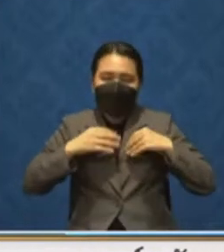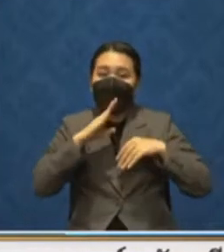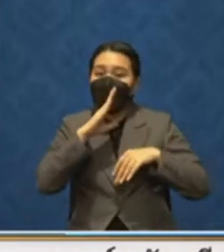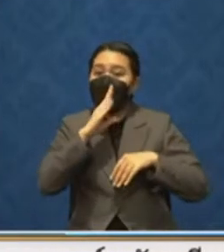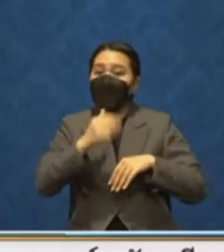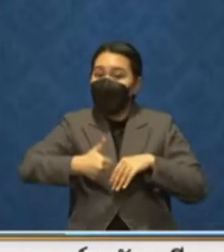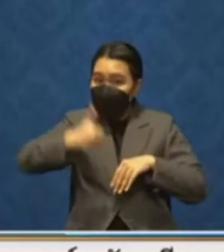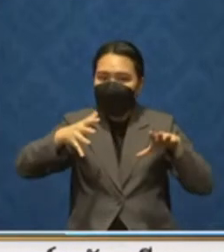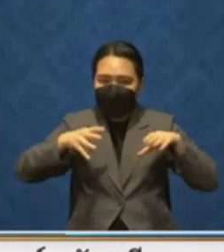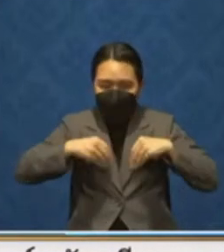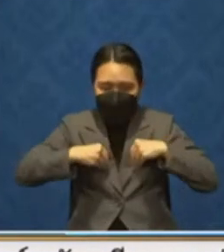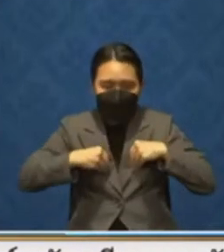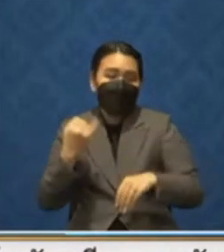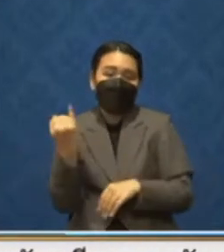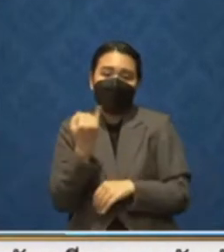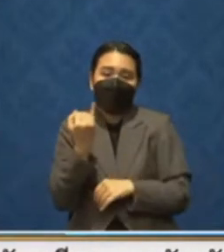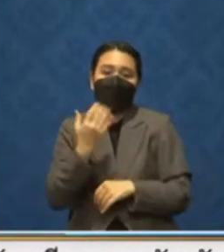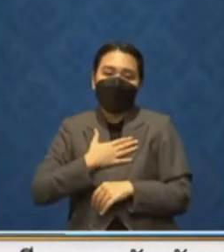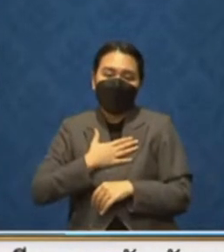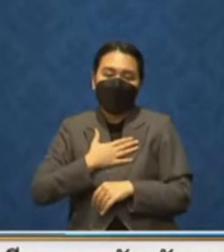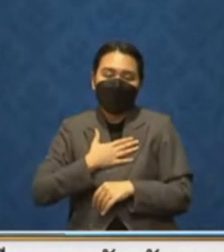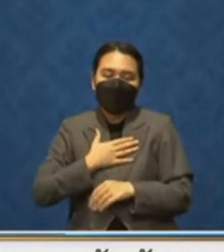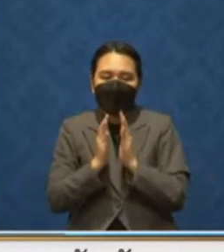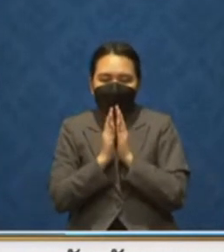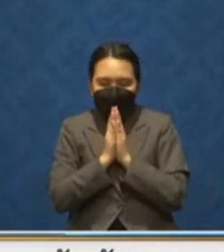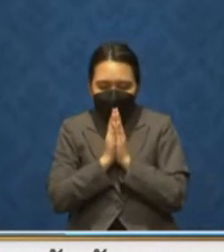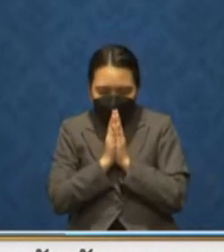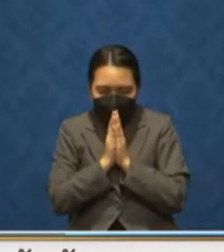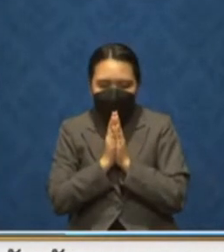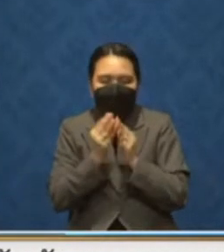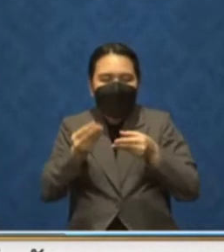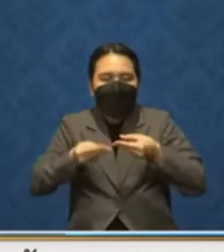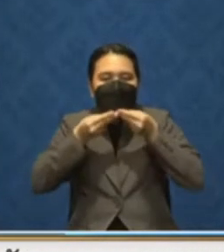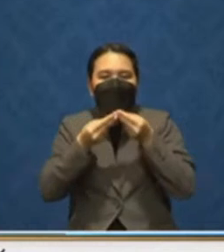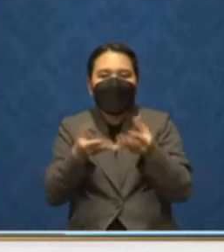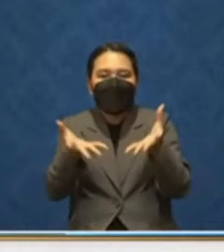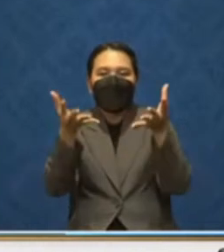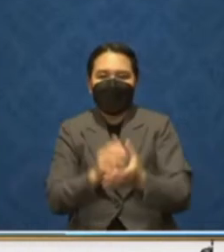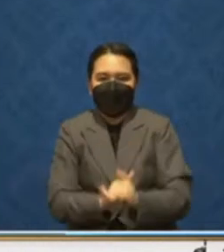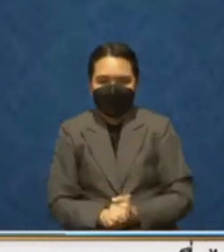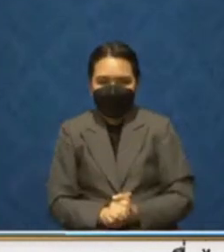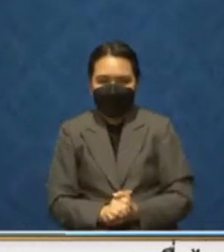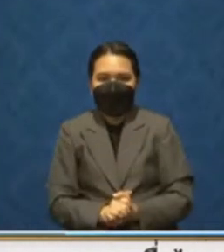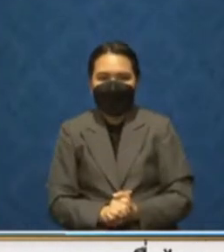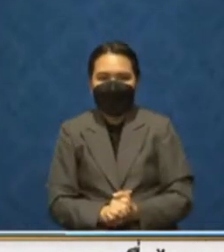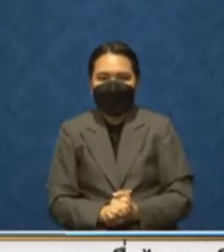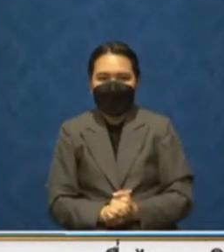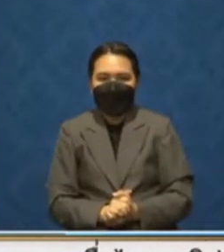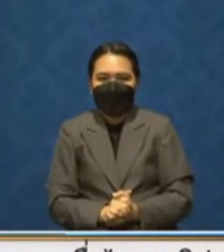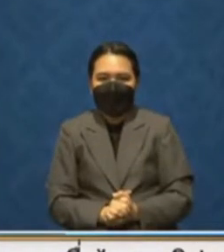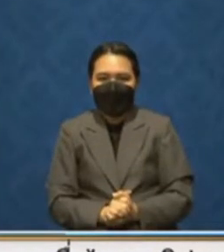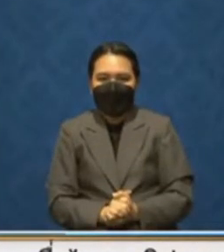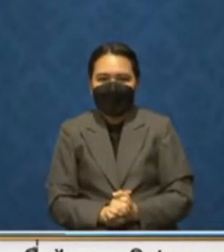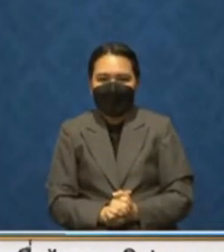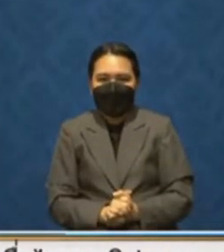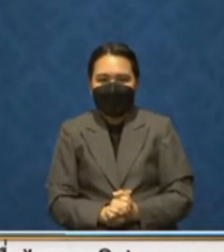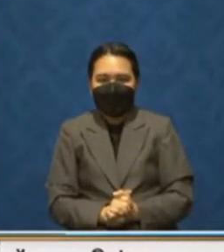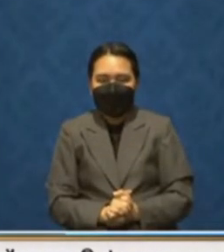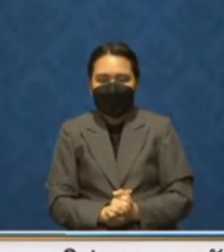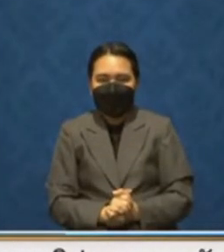ผมก็ผมก็ก็สวดมนต์ให้ไปโตไม่เป็นประตูท่านแต่